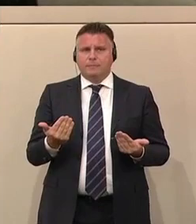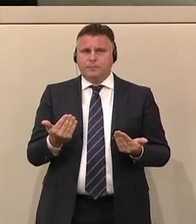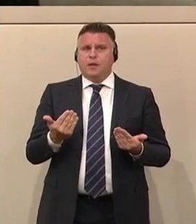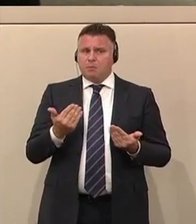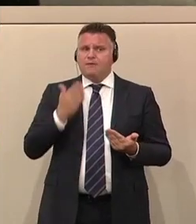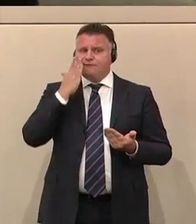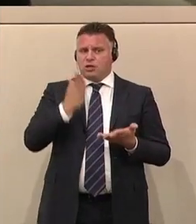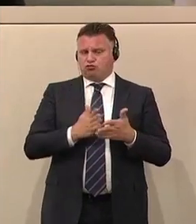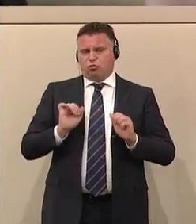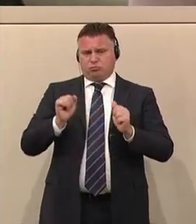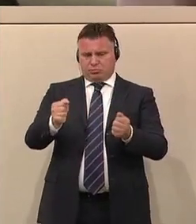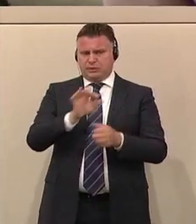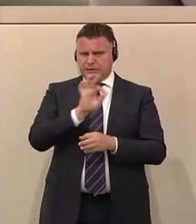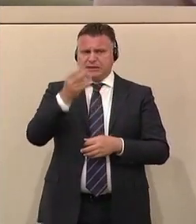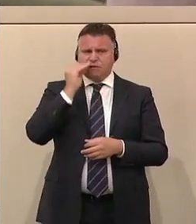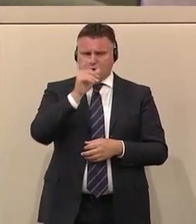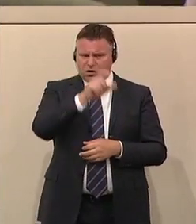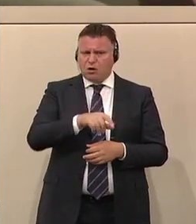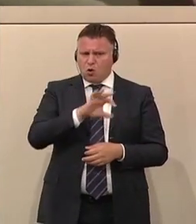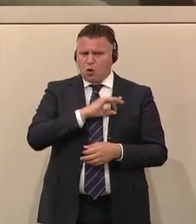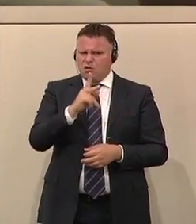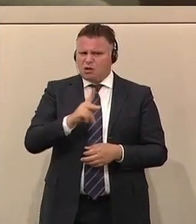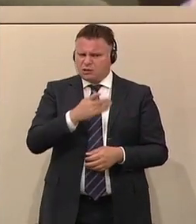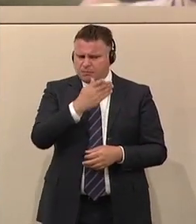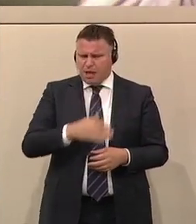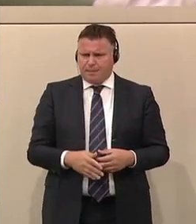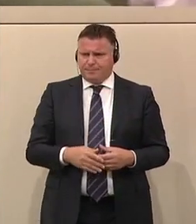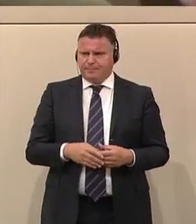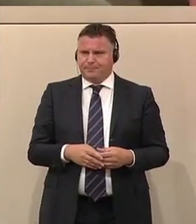wird etwas getan, sehr geehrte Frau Kollegin Crisper.